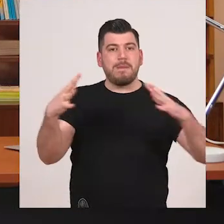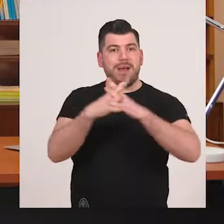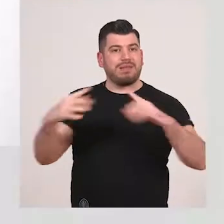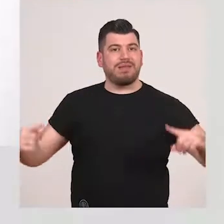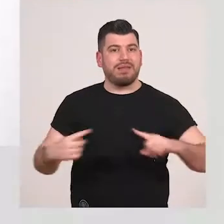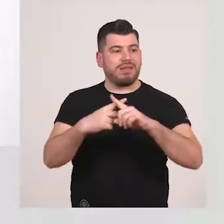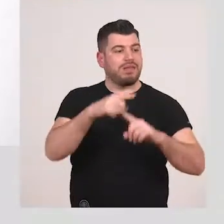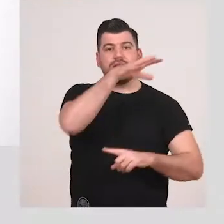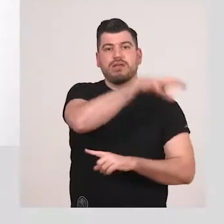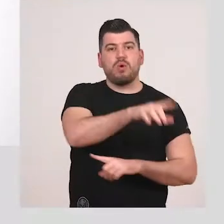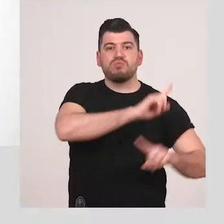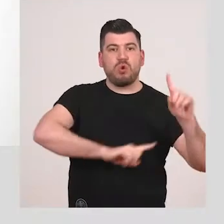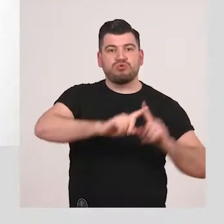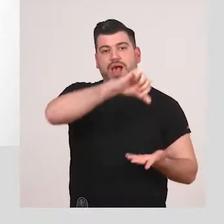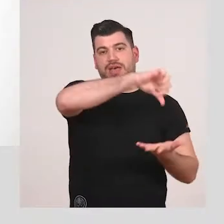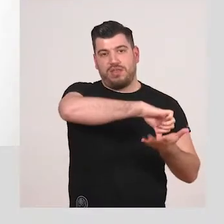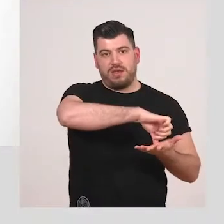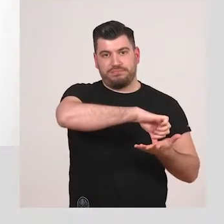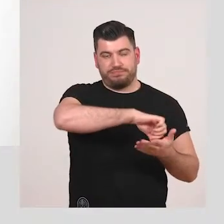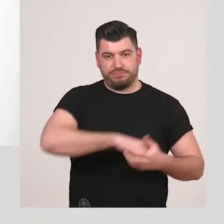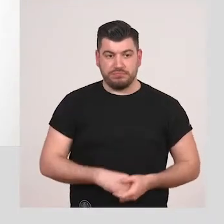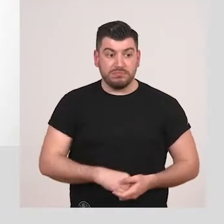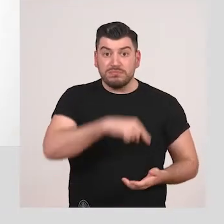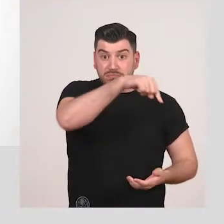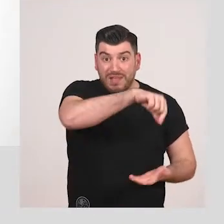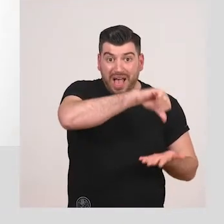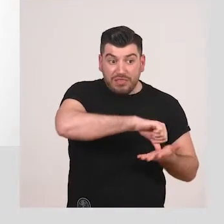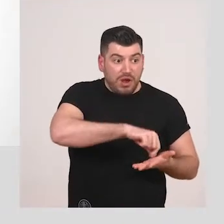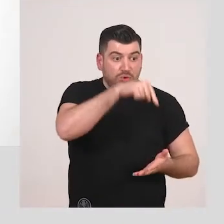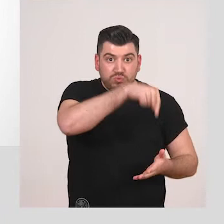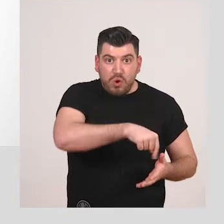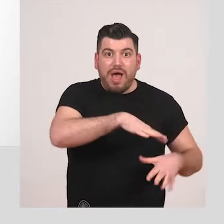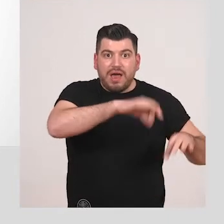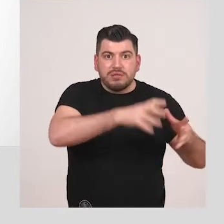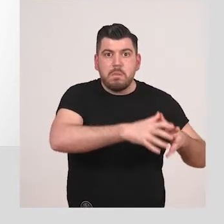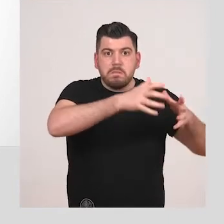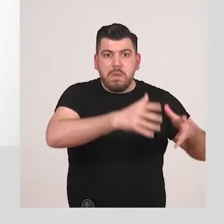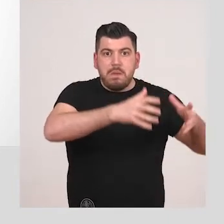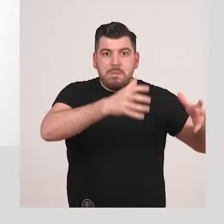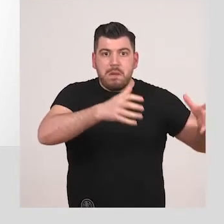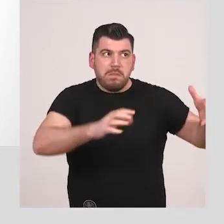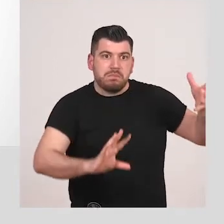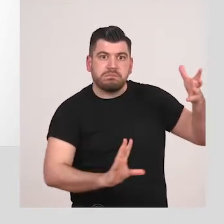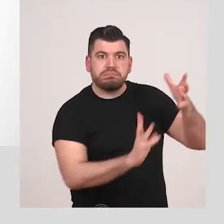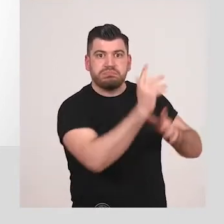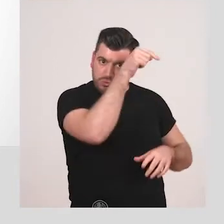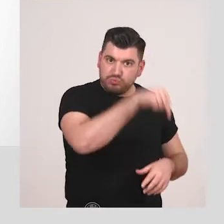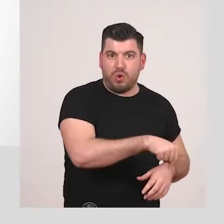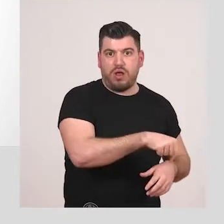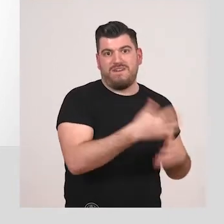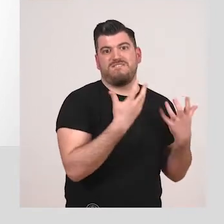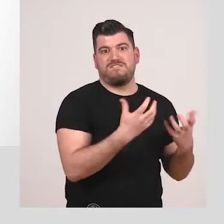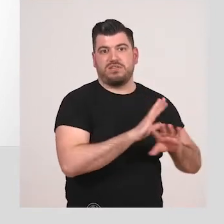Αθήνα. Η Αθήνα τώρα ξεκινάει σιγά σιγά να βγαίνει από την αφάνεια. Είναι μια μικρή